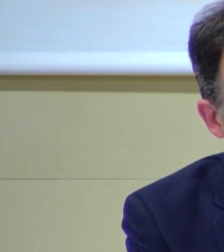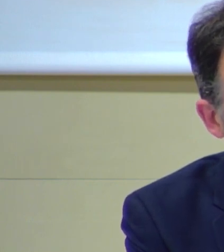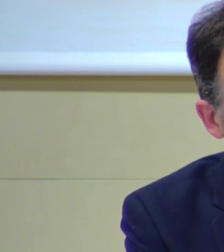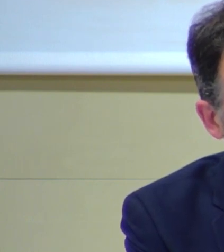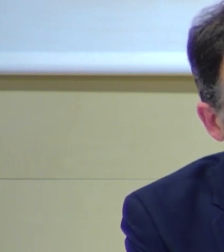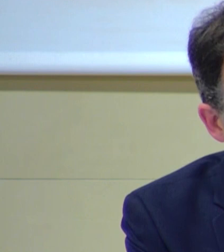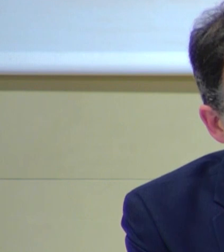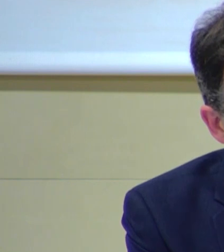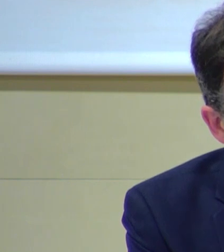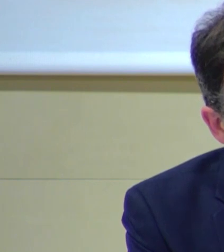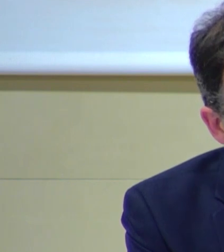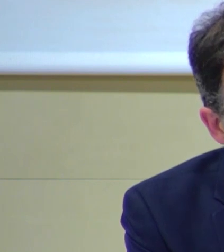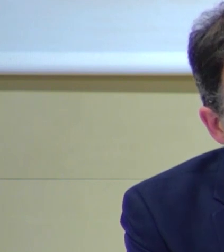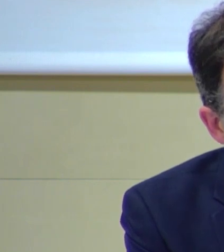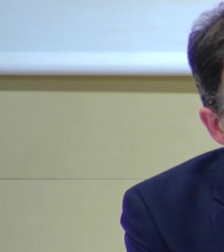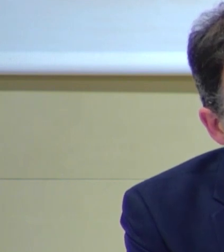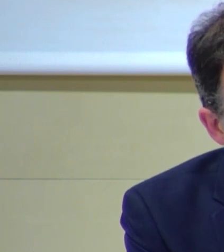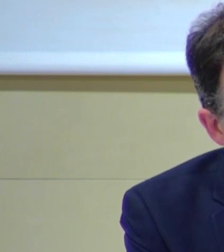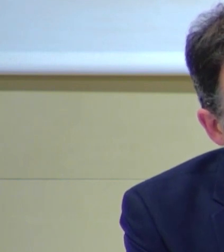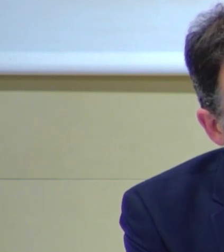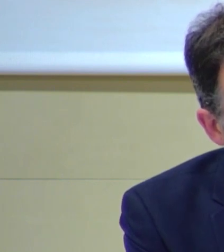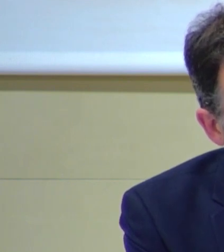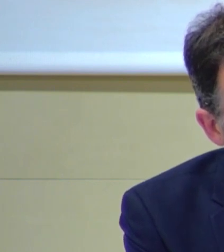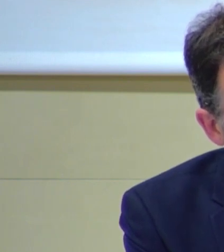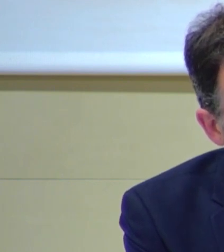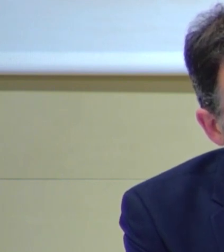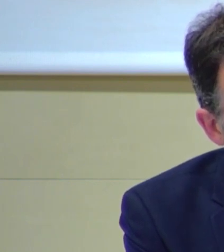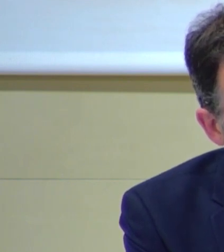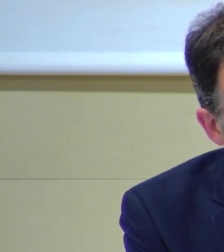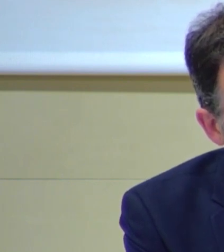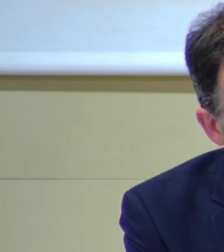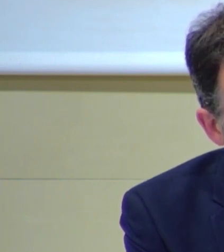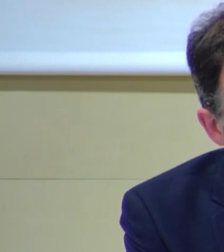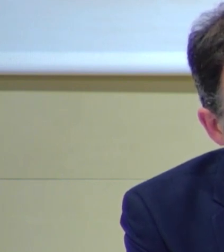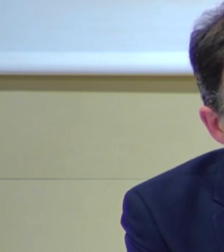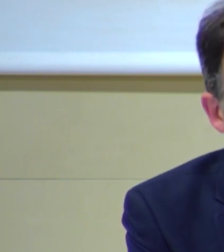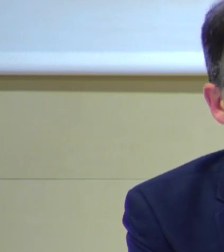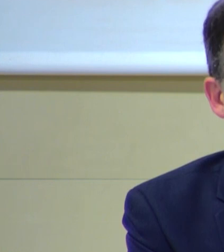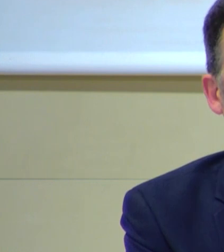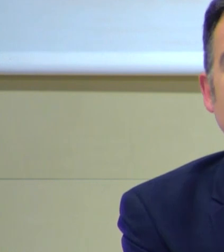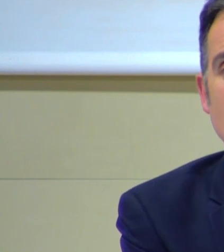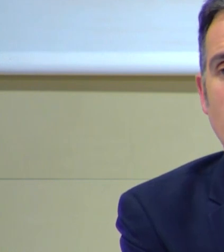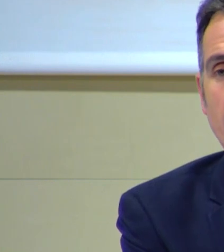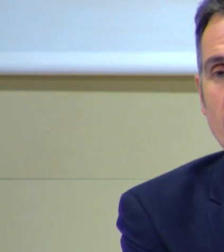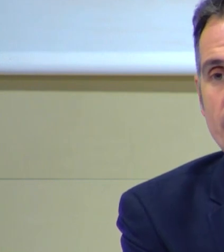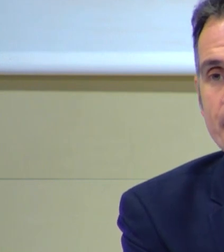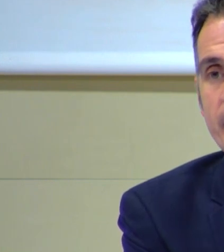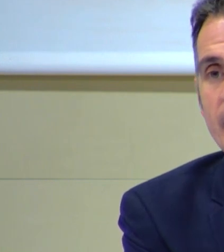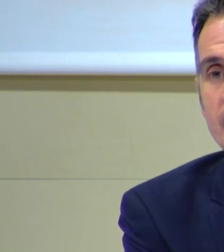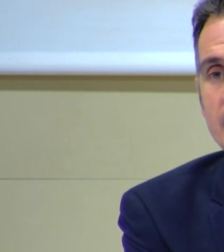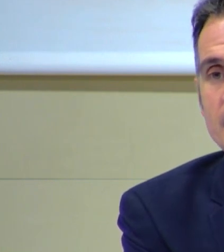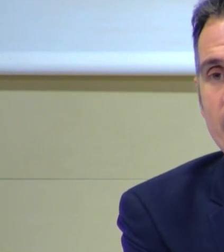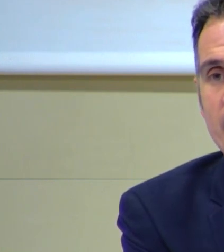des vétérinaires de l'isère et notamment pour l'enlèvement une incinération des animaux morts sur la voie publique et le contrôle des chats errants